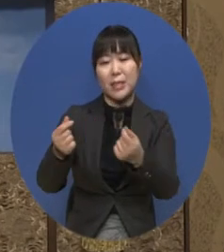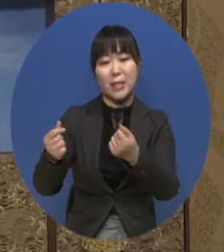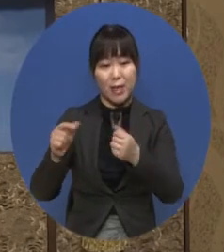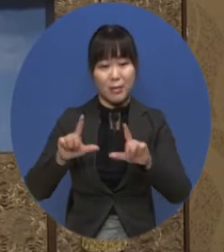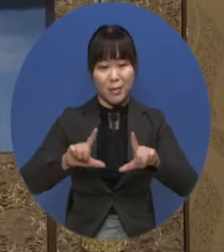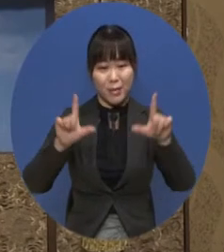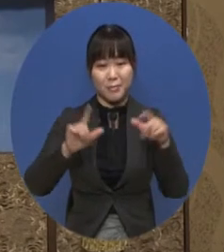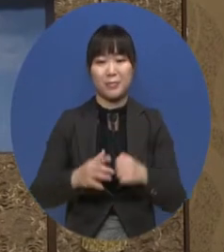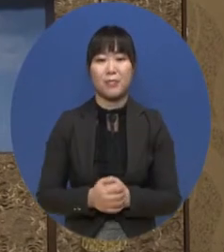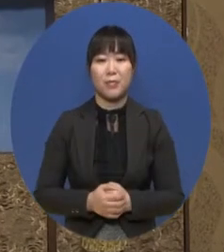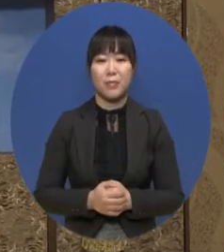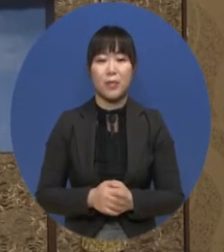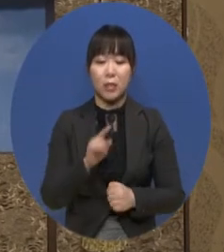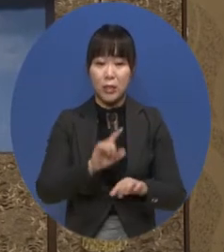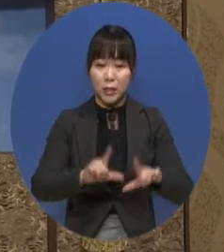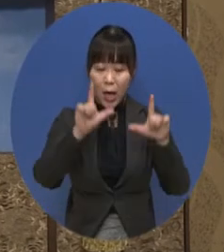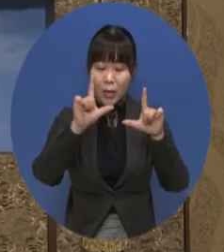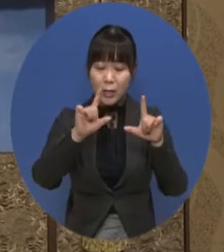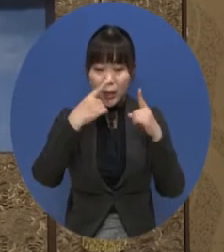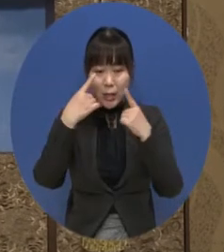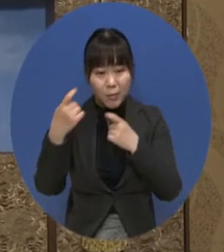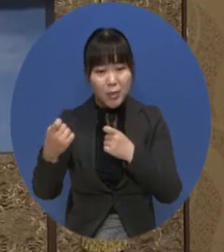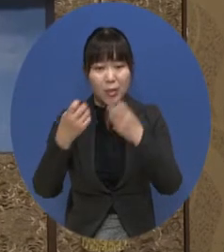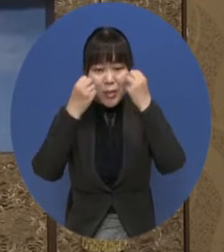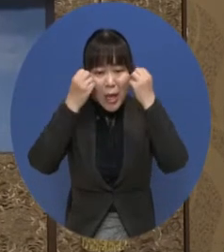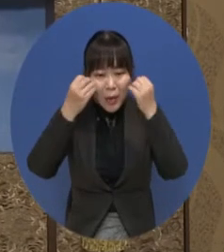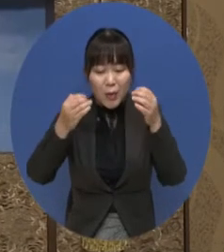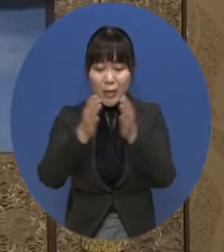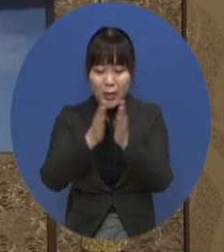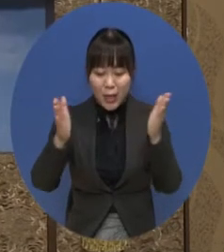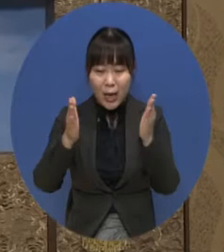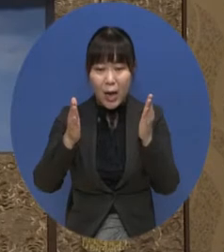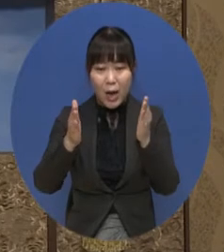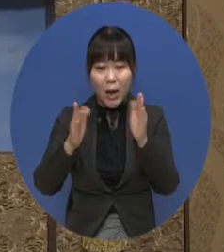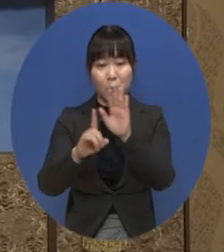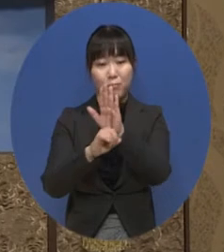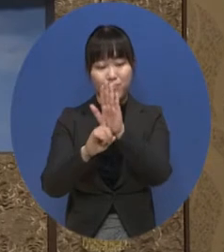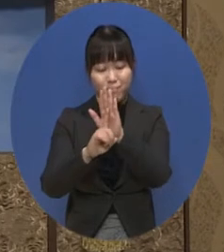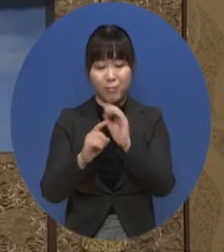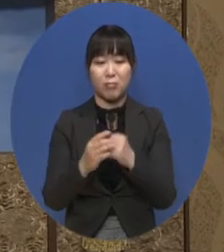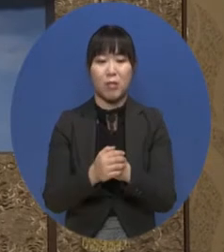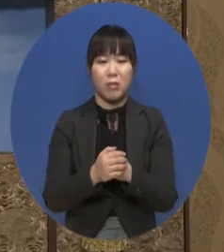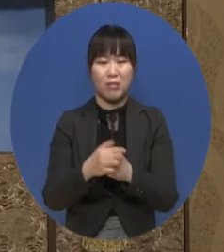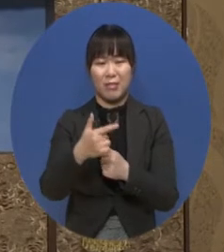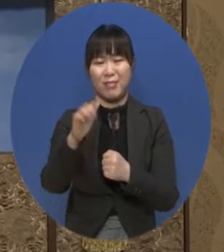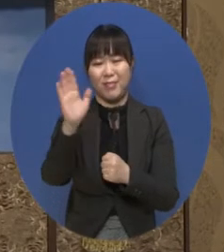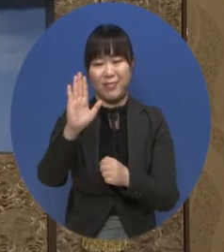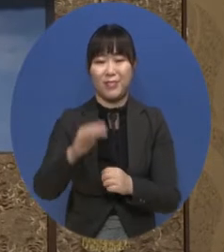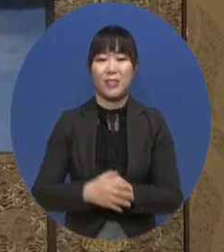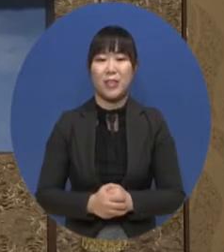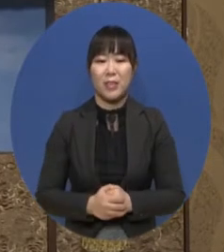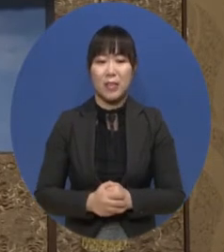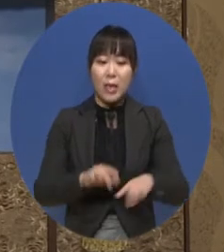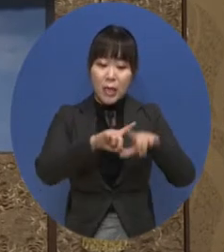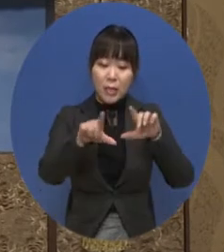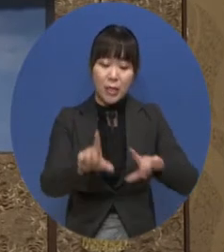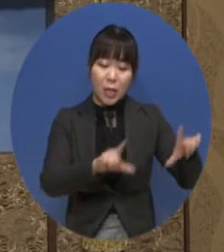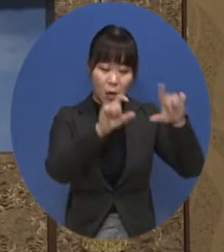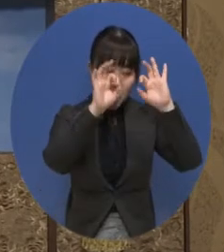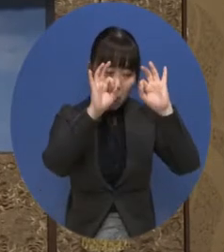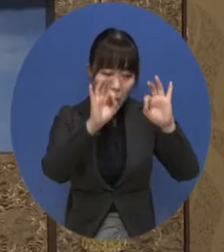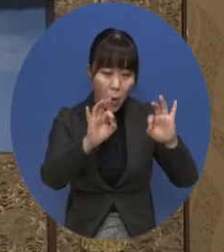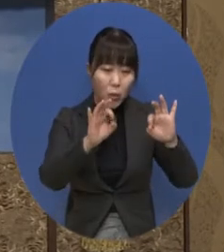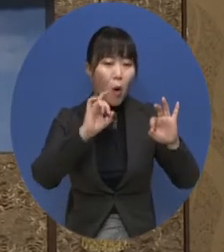그런 날인데 그날을 기념해서 이제 새롭게 런칭한 캠페인이고요. 거창하진 않아요. 일상에서 보게